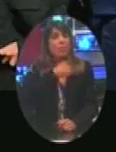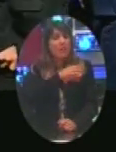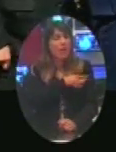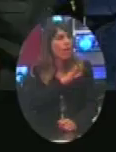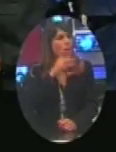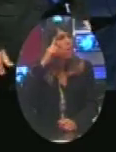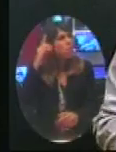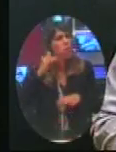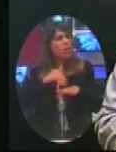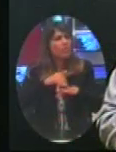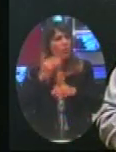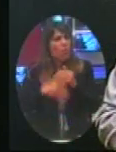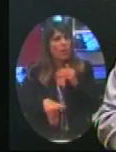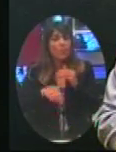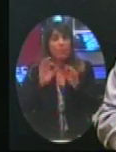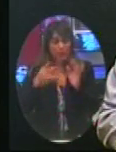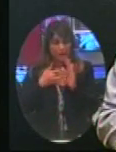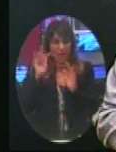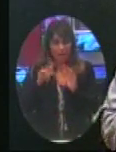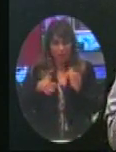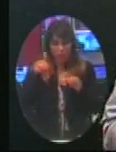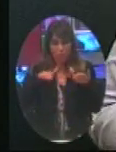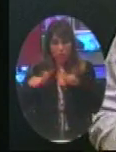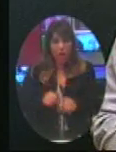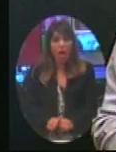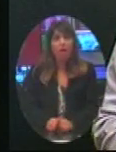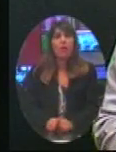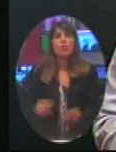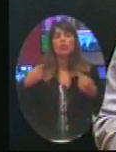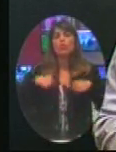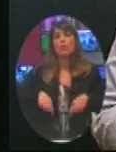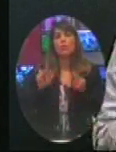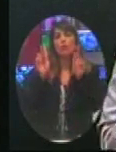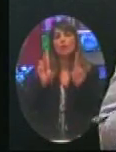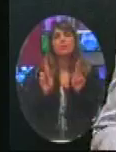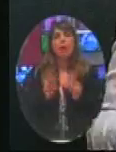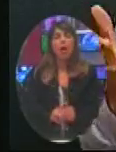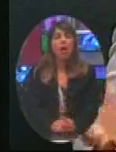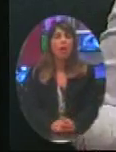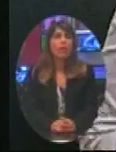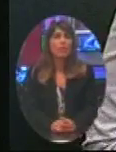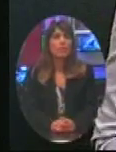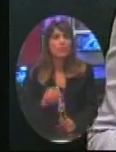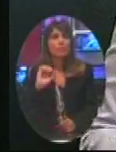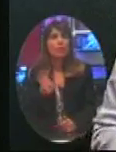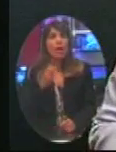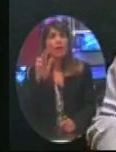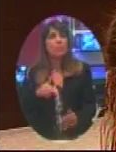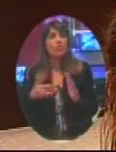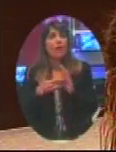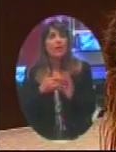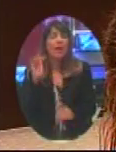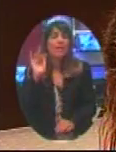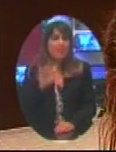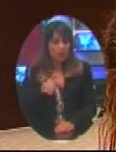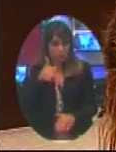האחרונים והאם מתבצעת חקירה, אך היא נבלמת על ידי היושב ראש אמסלם. האם מתנהלת חקירה כנגד ראש הממשלה?